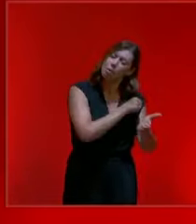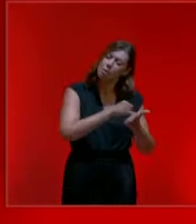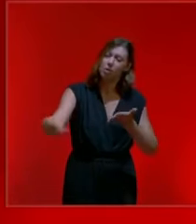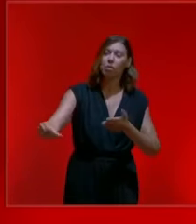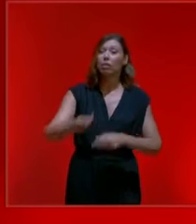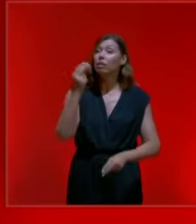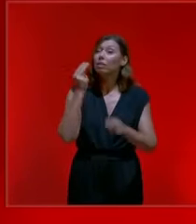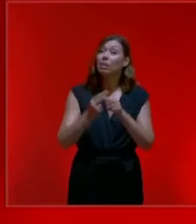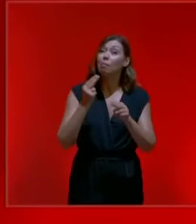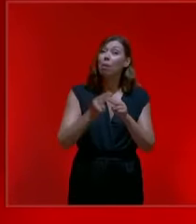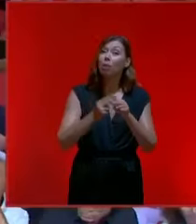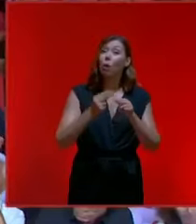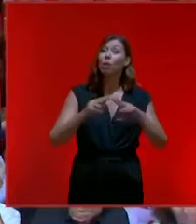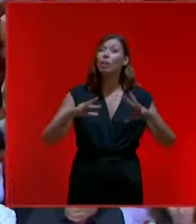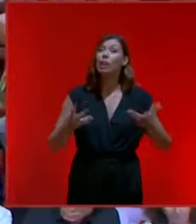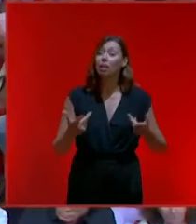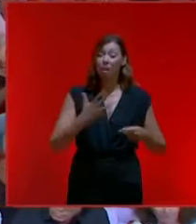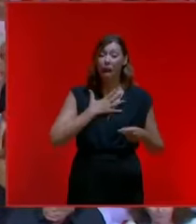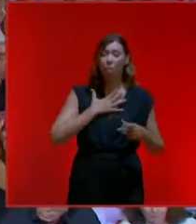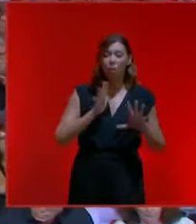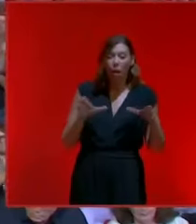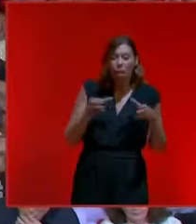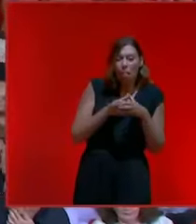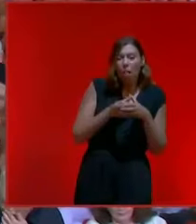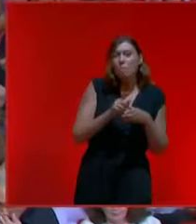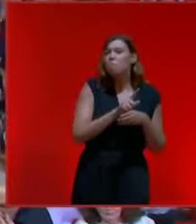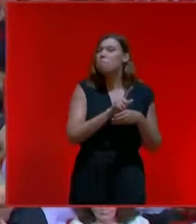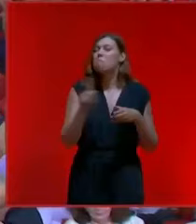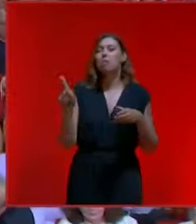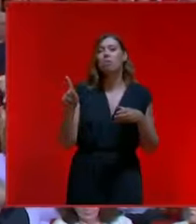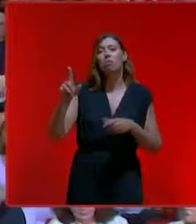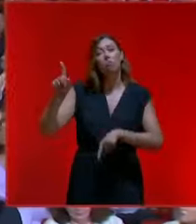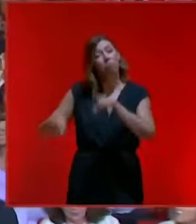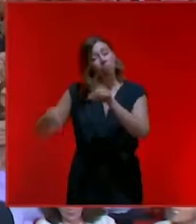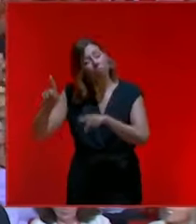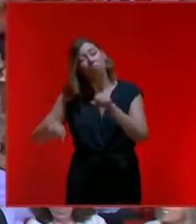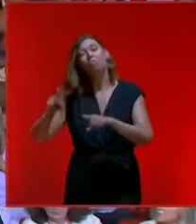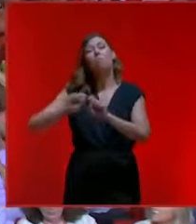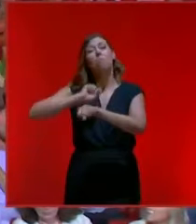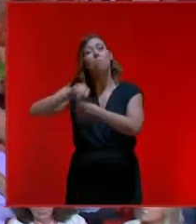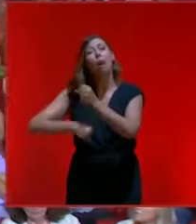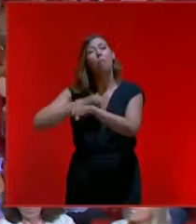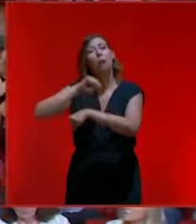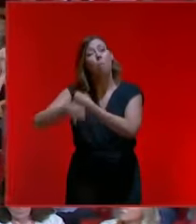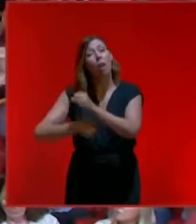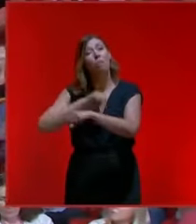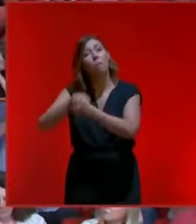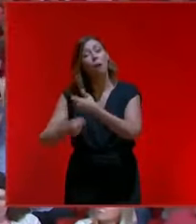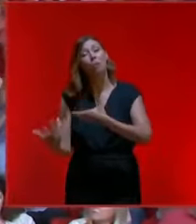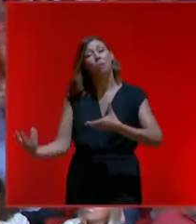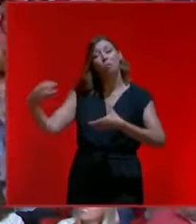πόρτες που συνάντησαν χιλιάδες αγωνιστές όταν προσπάθησαν να γίνουν συνδιαμορφωτές